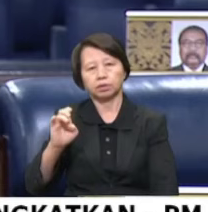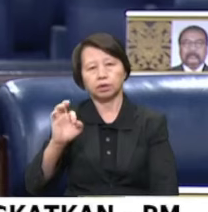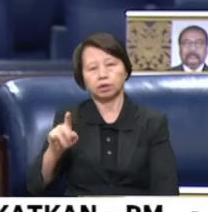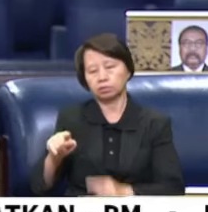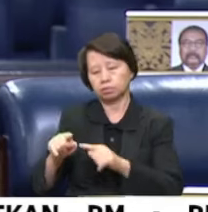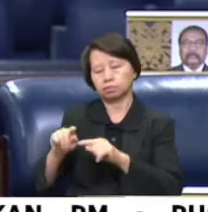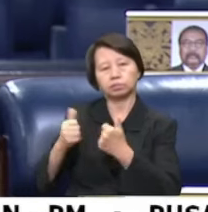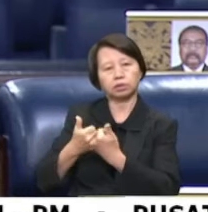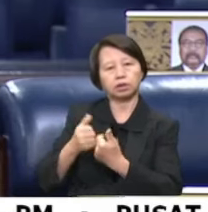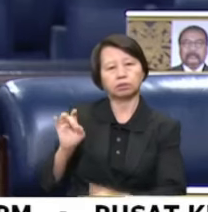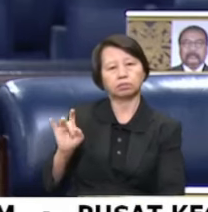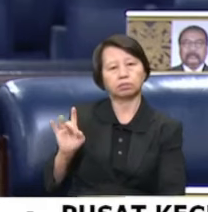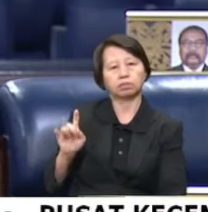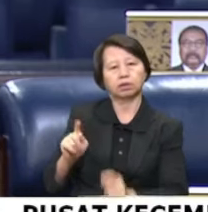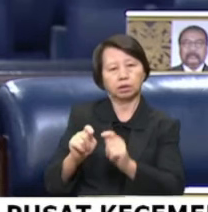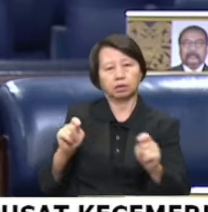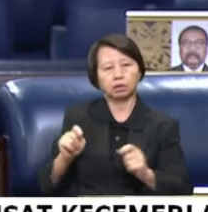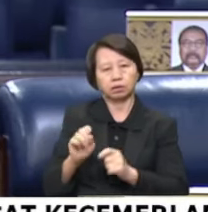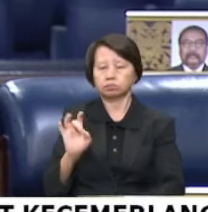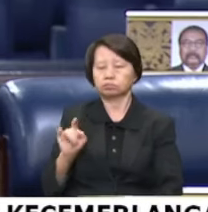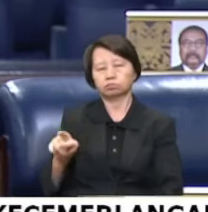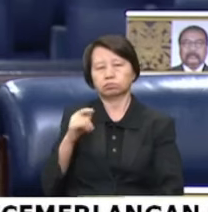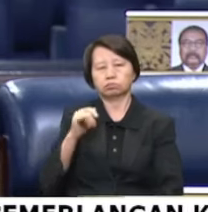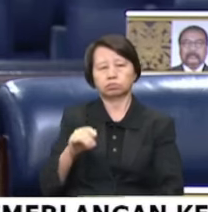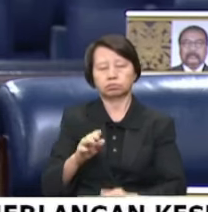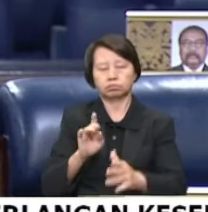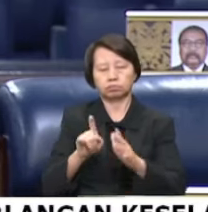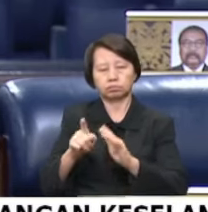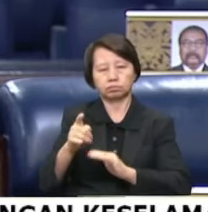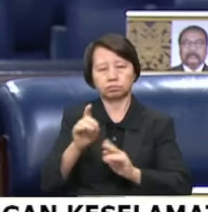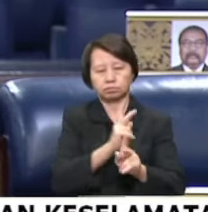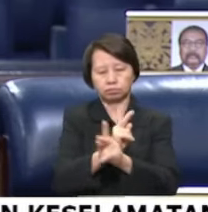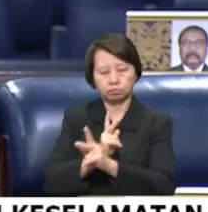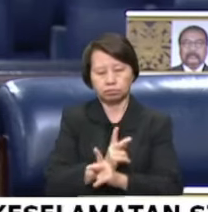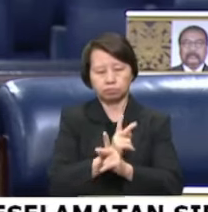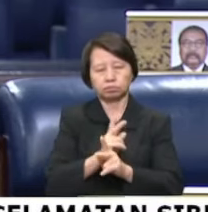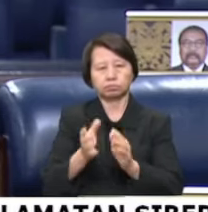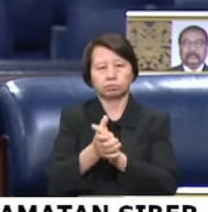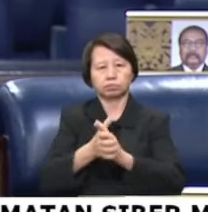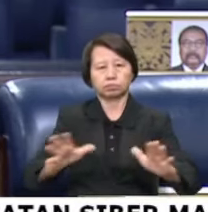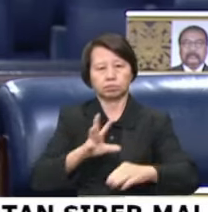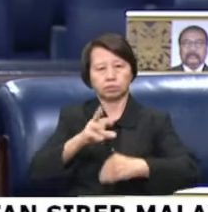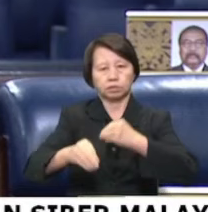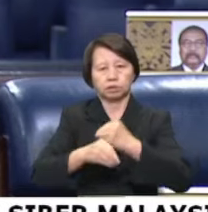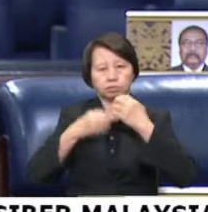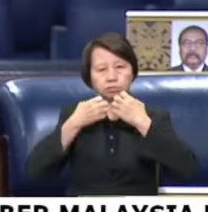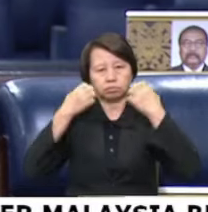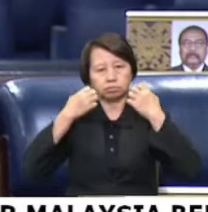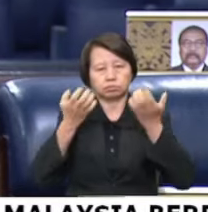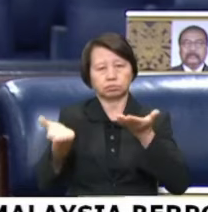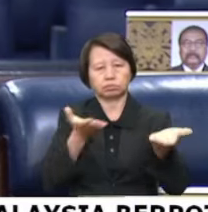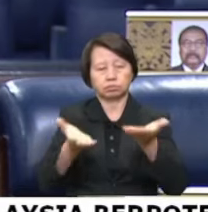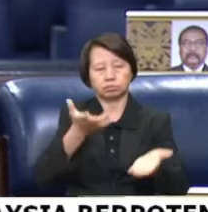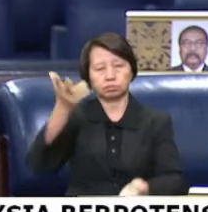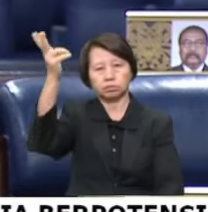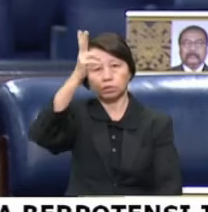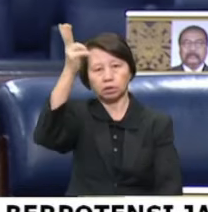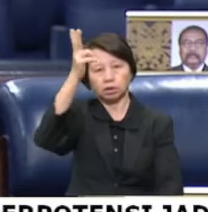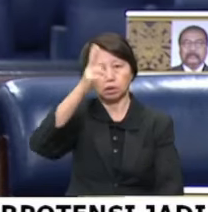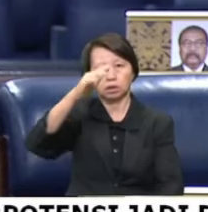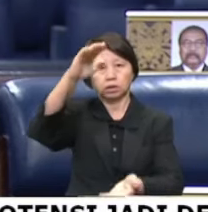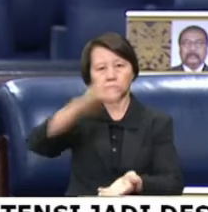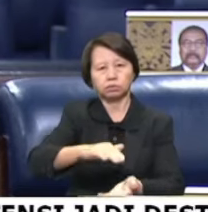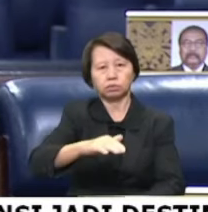tunggal di pintu masuk yang menyumbang kepada peningkatan kawalan keselamatan, penambahan kecekapan perkhidmatan kerajaan,